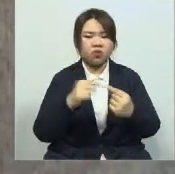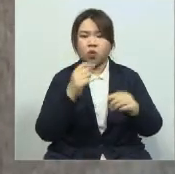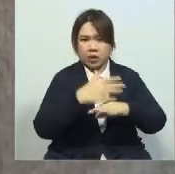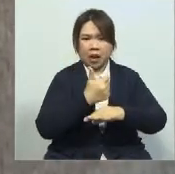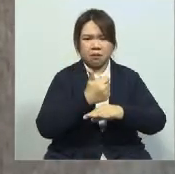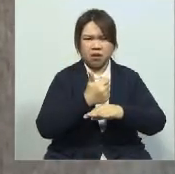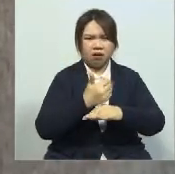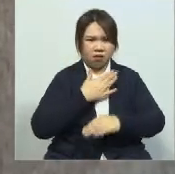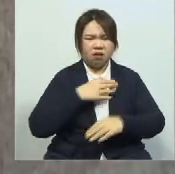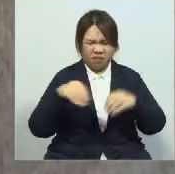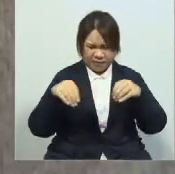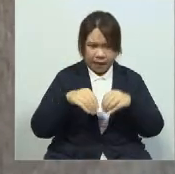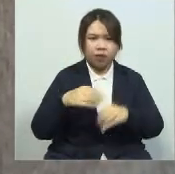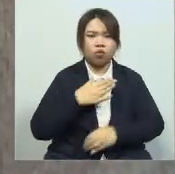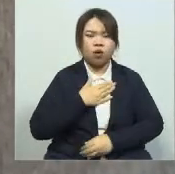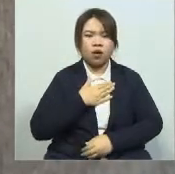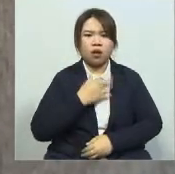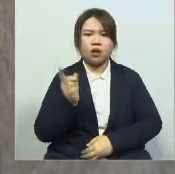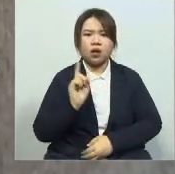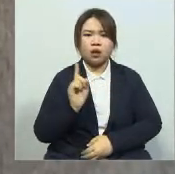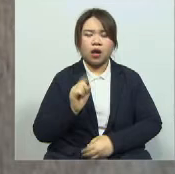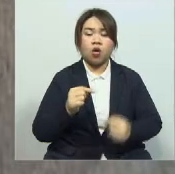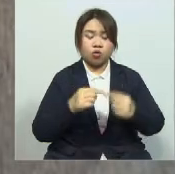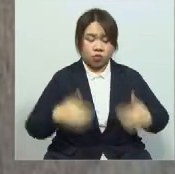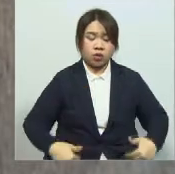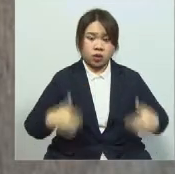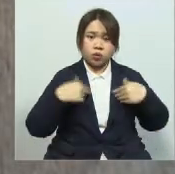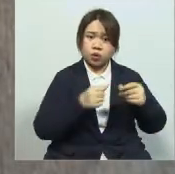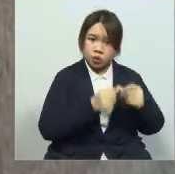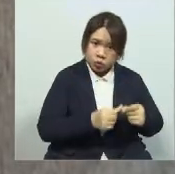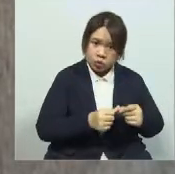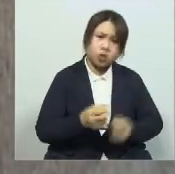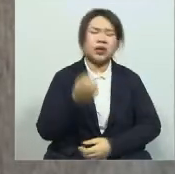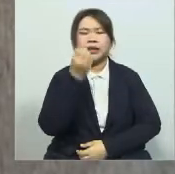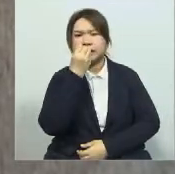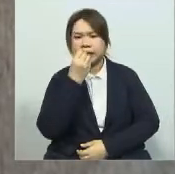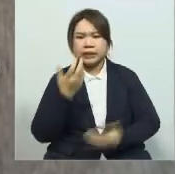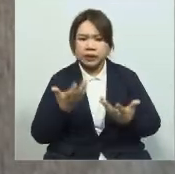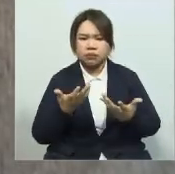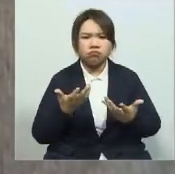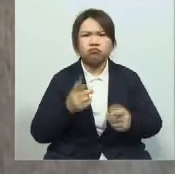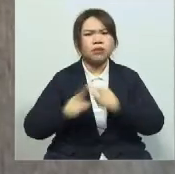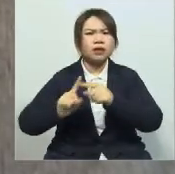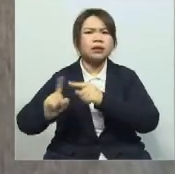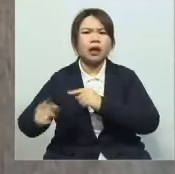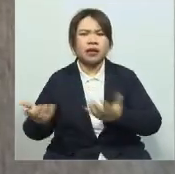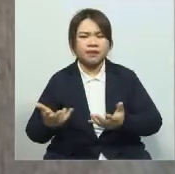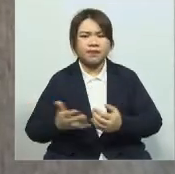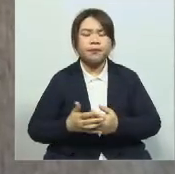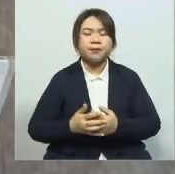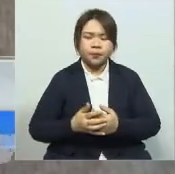เป็นเรื่องที่ใกล้ตัวสำหรับน้องมากทั้งด้านความเป็นอยู่ด้านการกินอะไรทั้งหลายเลยอะค่ะ